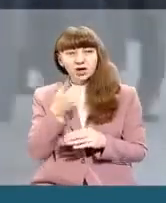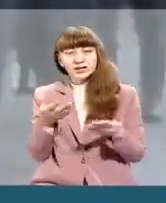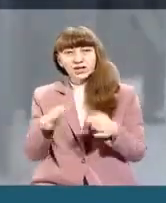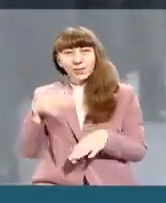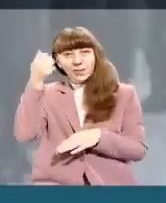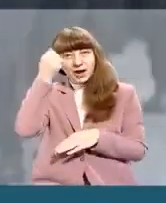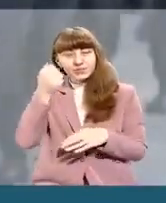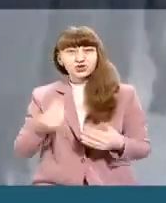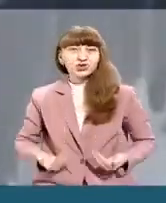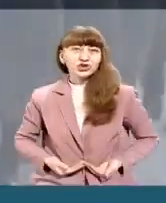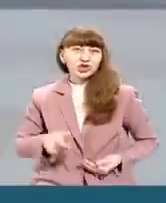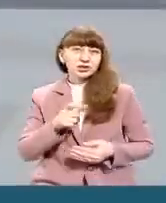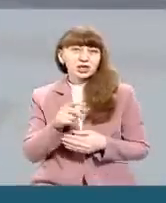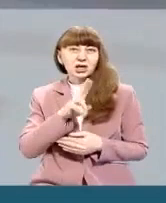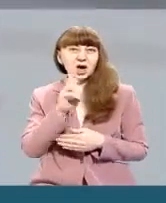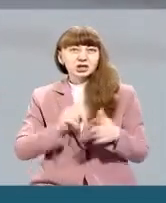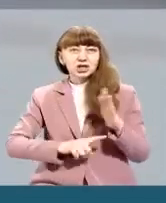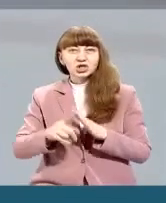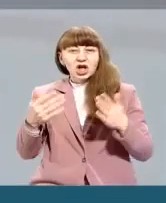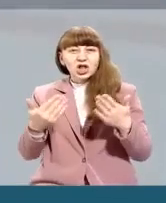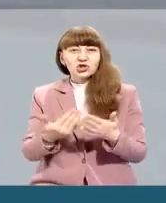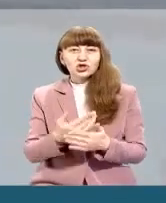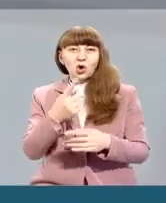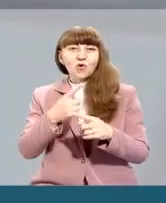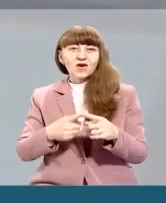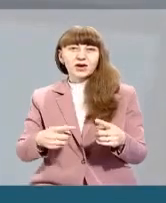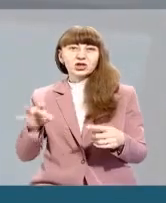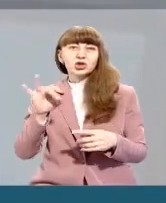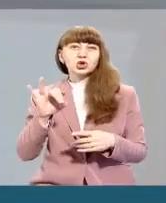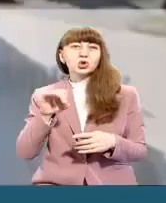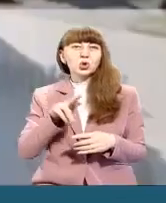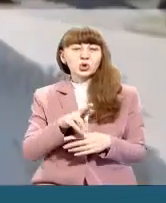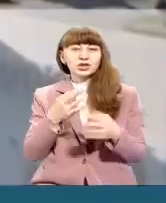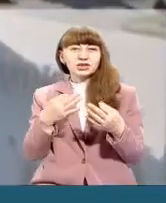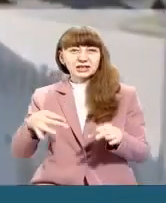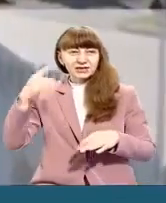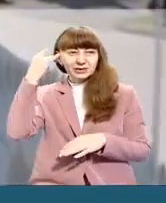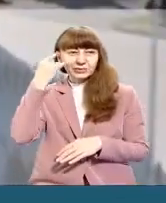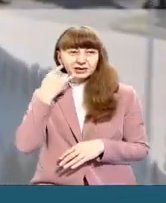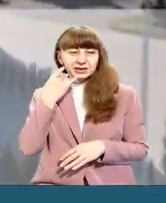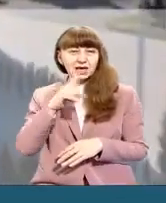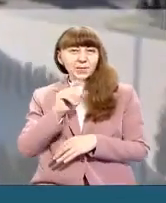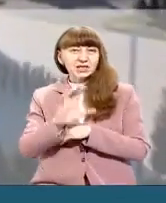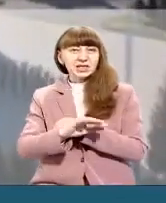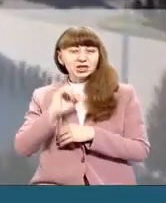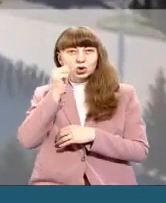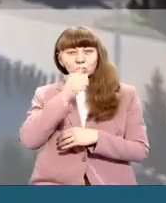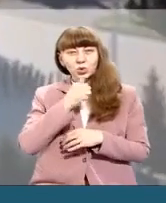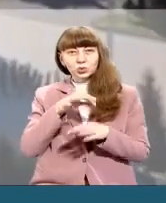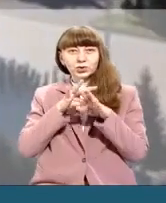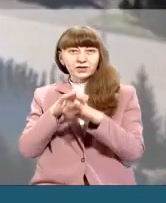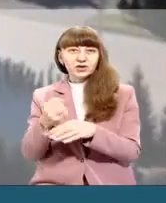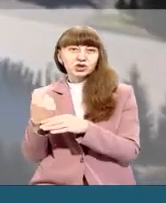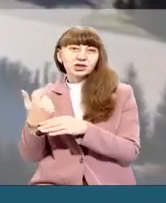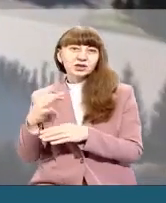осталась в памяти жителей страны как начало новой эпохи незыблемого и независимого Казахстана. За последние годы проведен